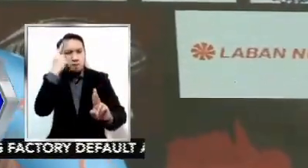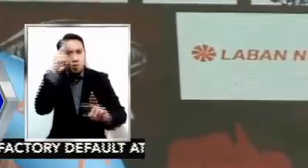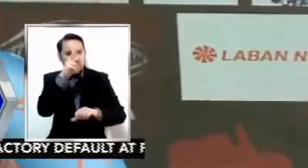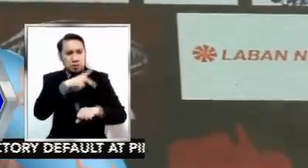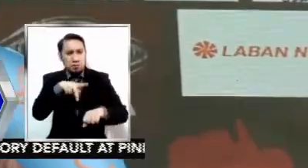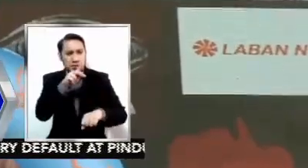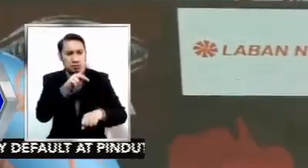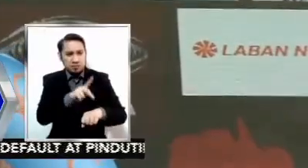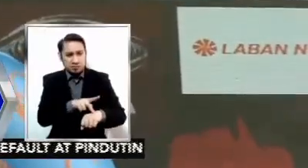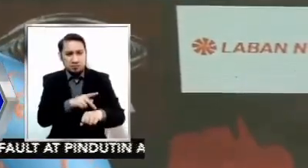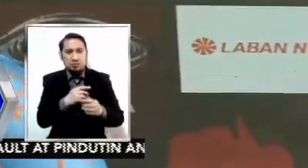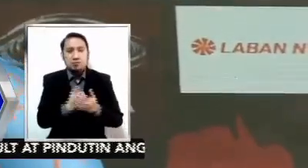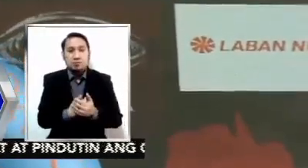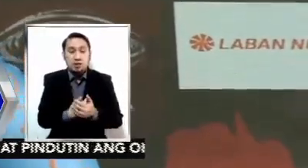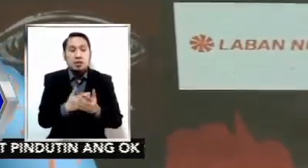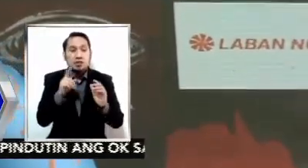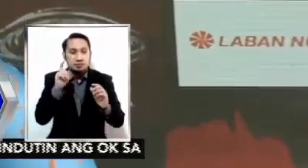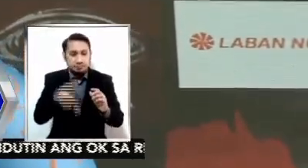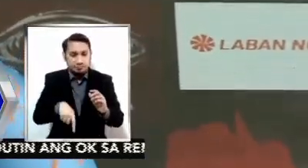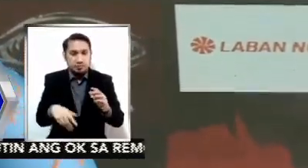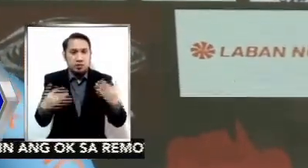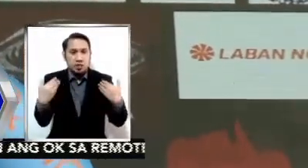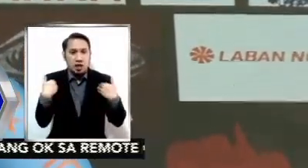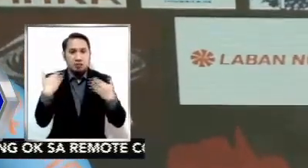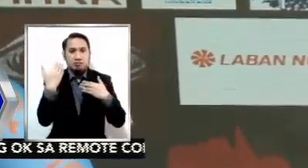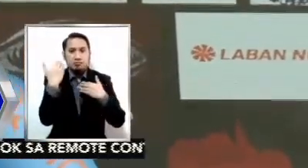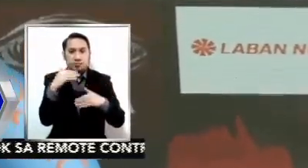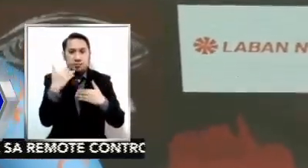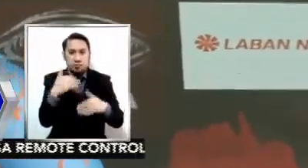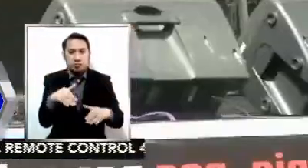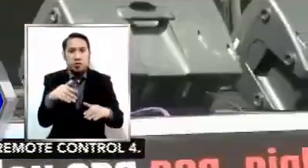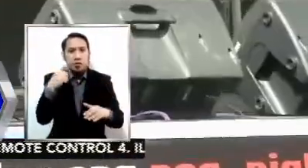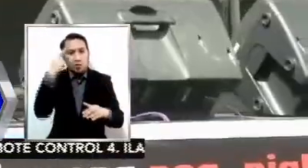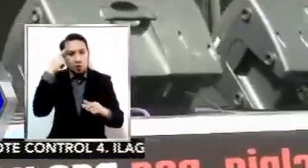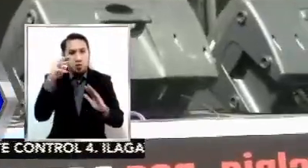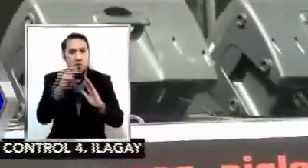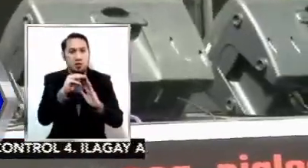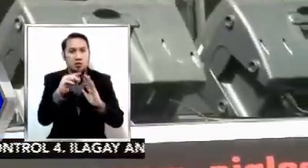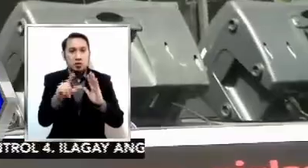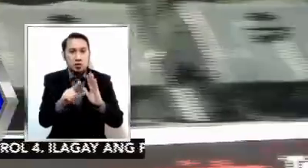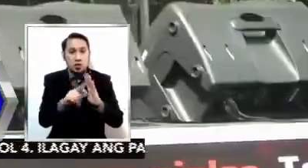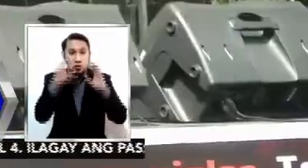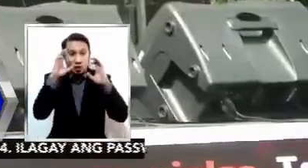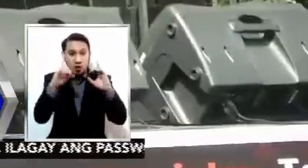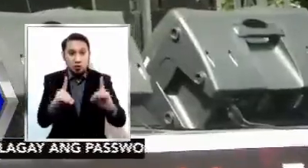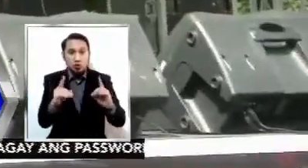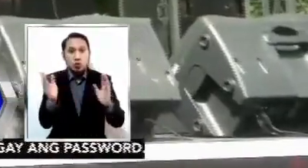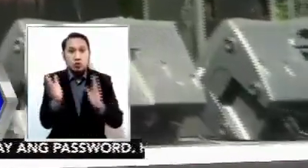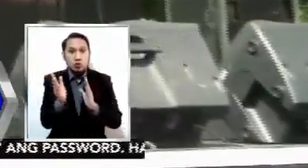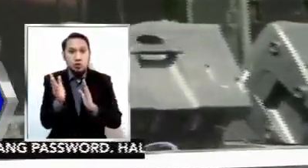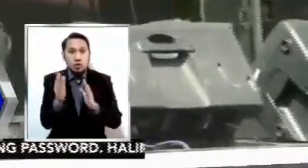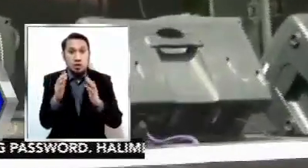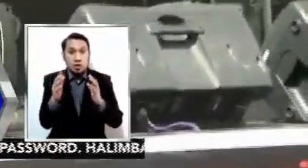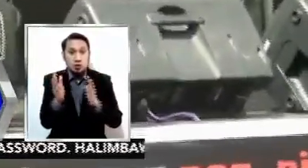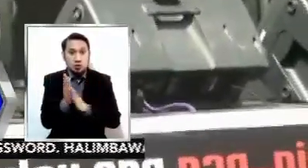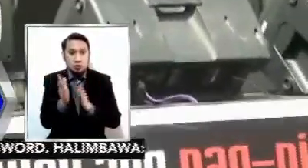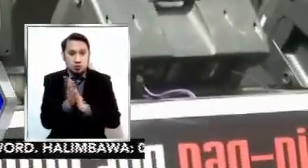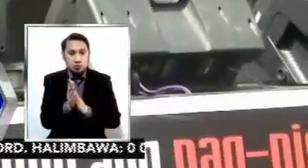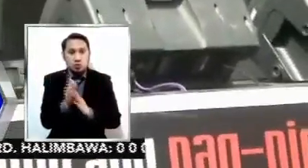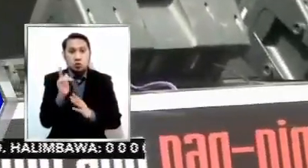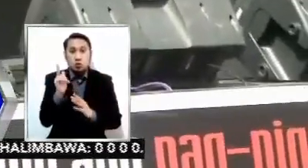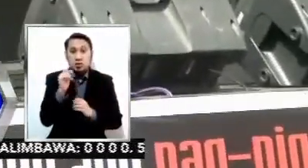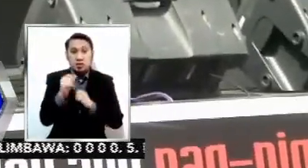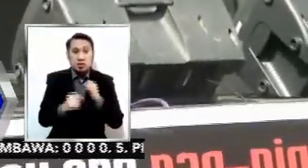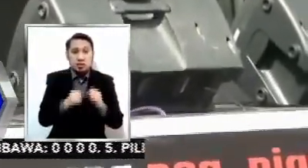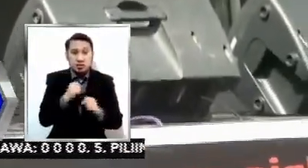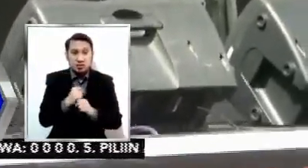at ilahag ang full implementation of the martial law education in schools. 20 years old ako nang dineklara ang martial law. Isa